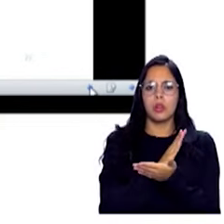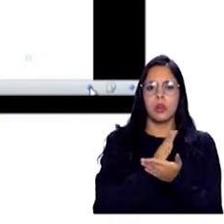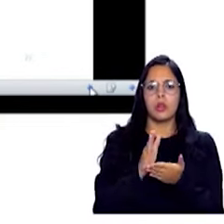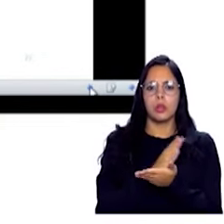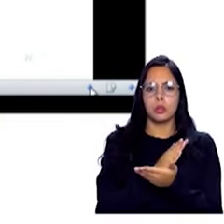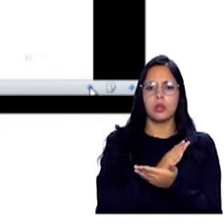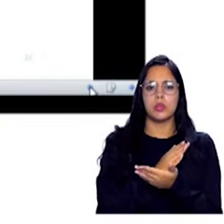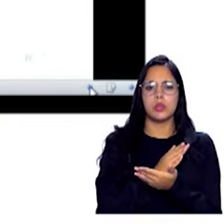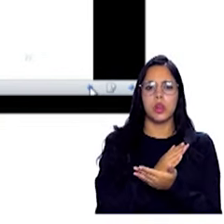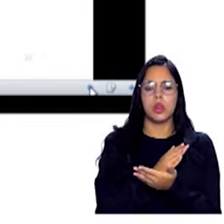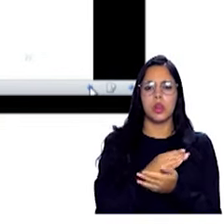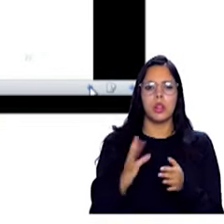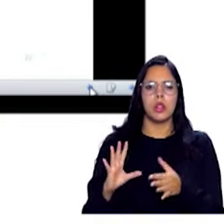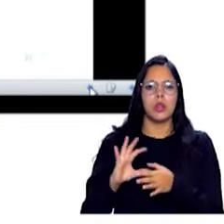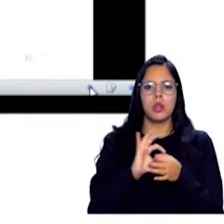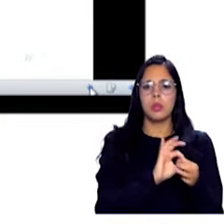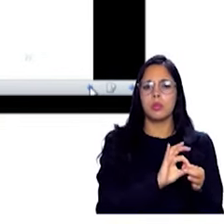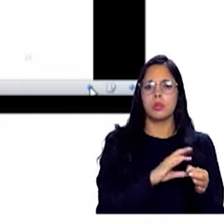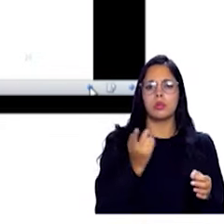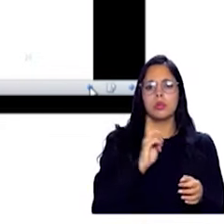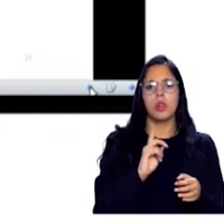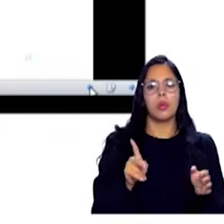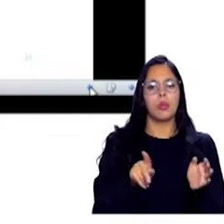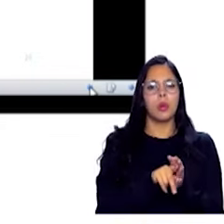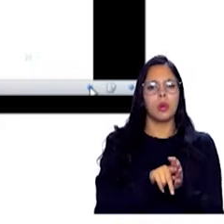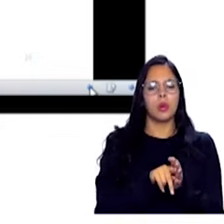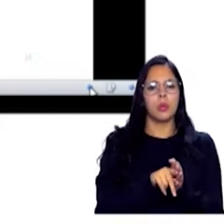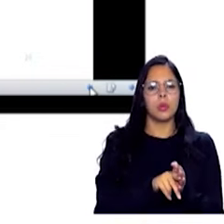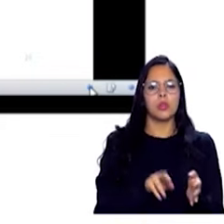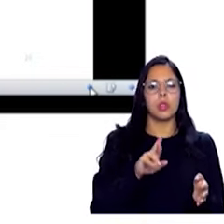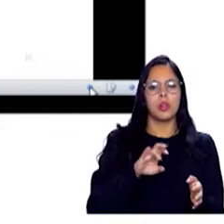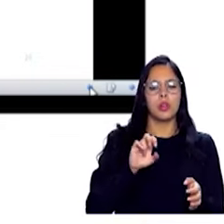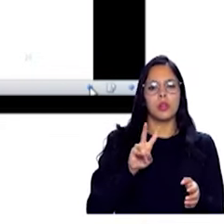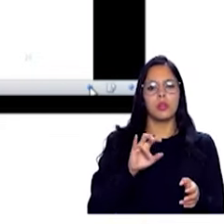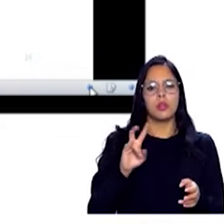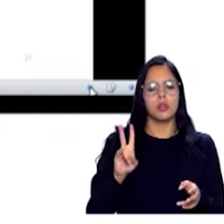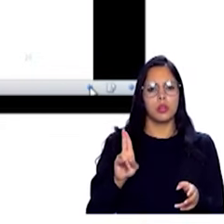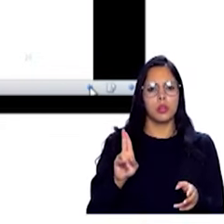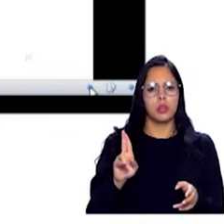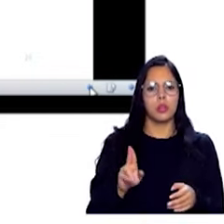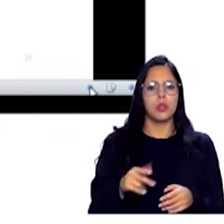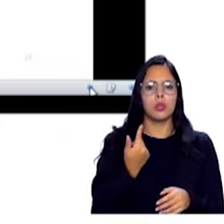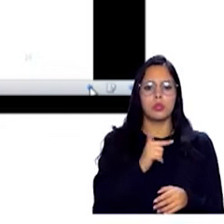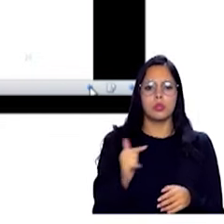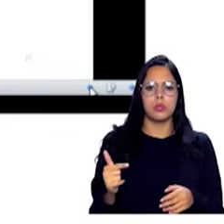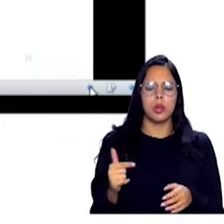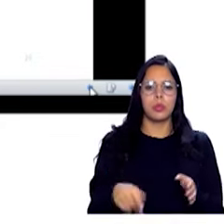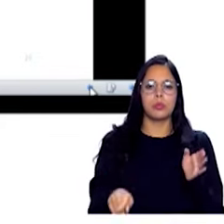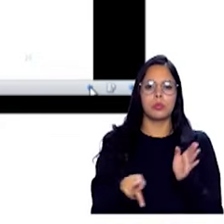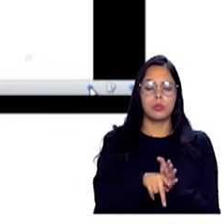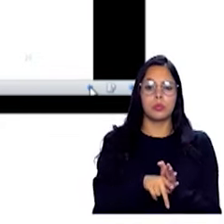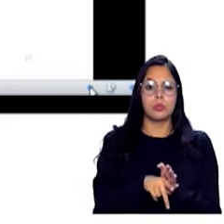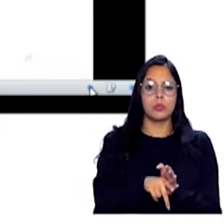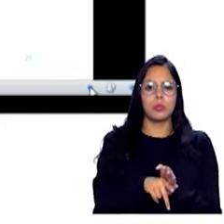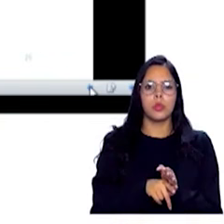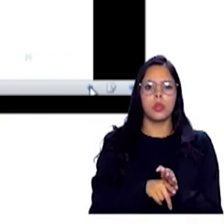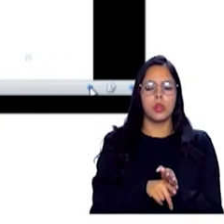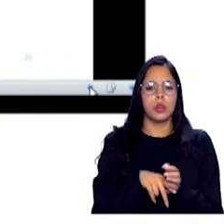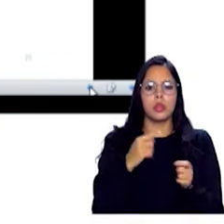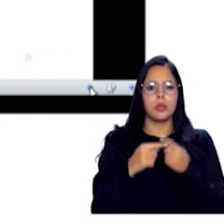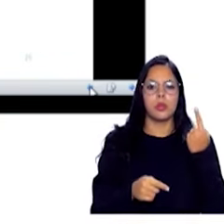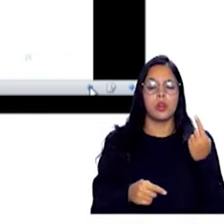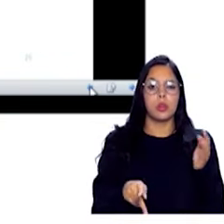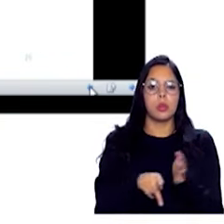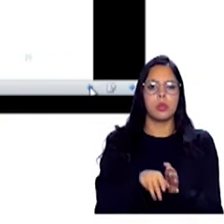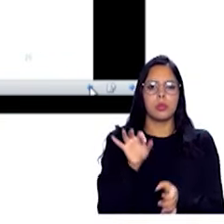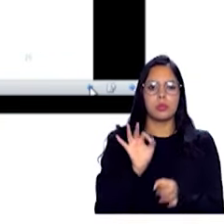rinvio non chiaro per cosa si intenda con attività istruttorie Che Non dipendono Dalla questione giuridica in Secondo luogo quando